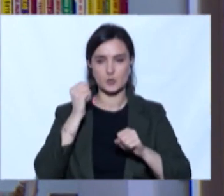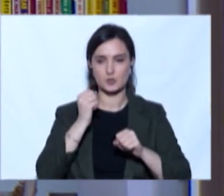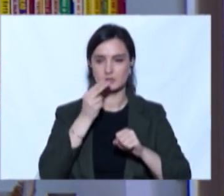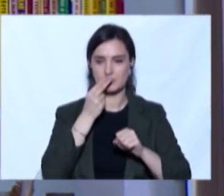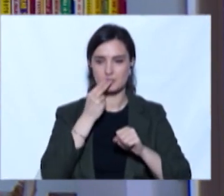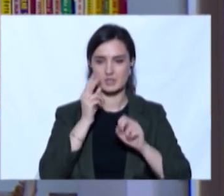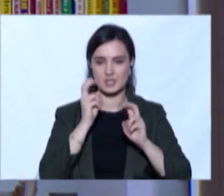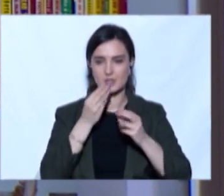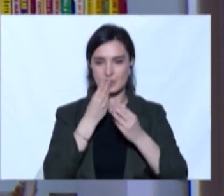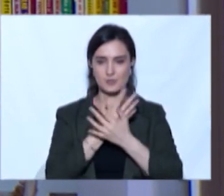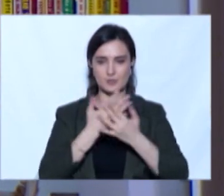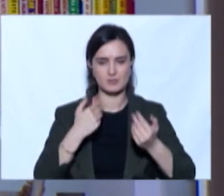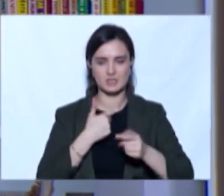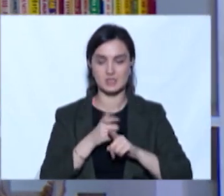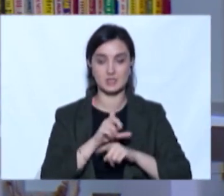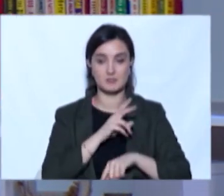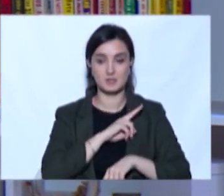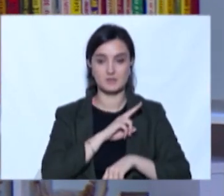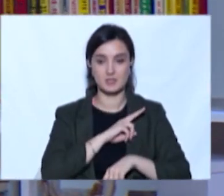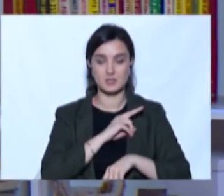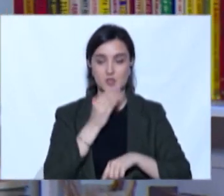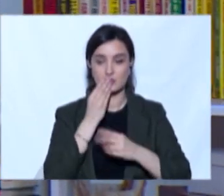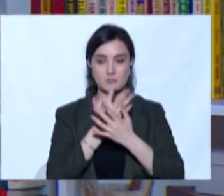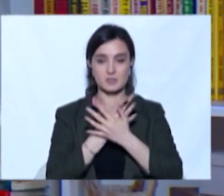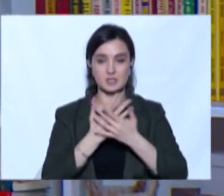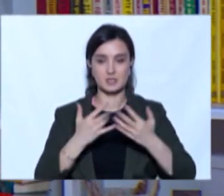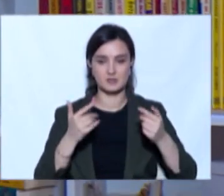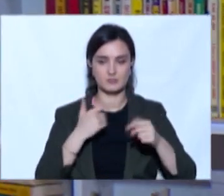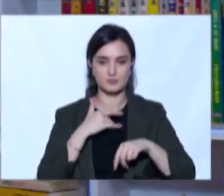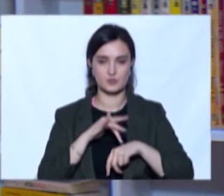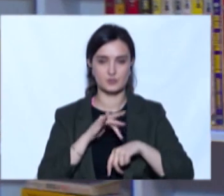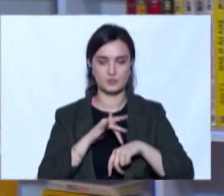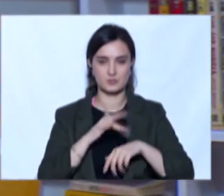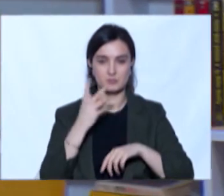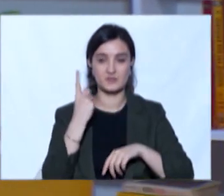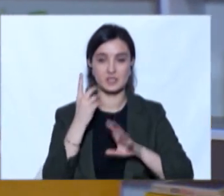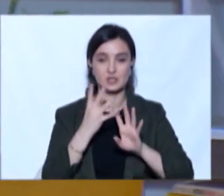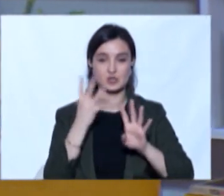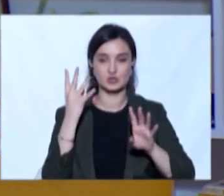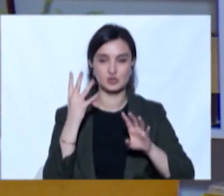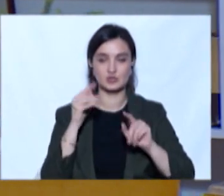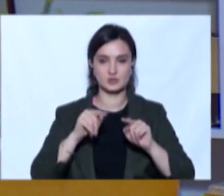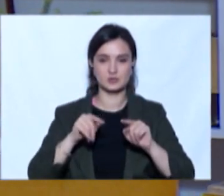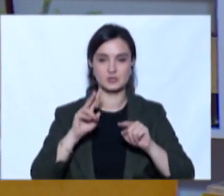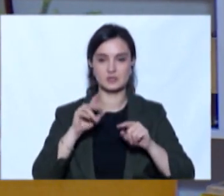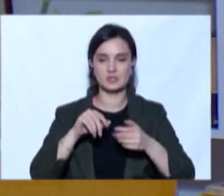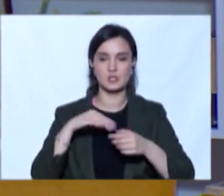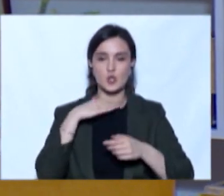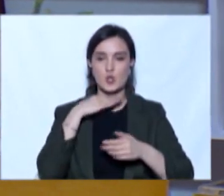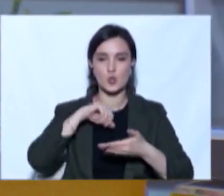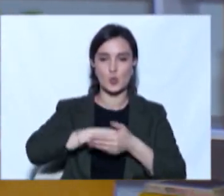მიყვარს სვანური სამზარეულო. სვანური საჭვანები და ალბათ პირველ რიგში გამოყობდი